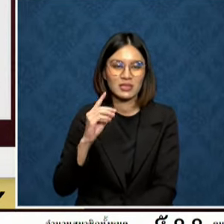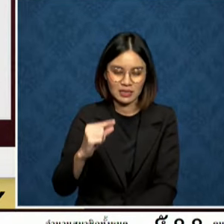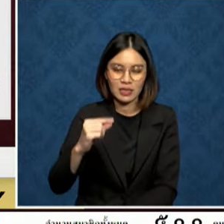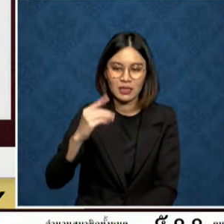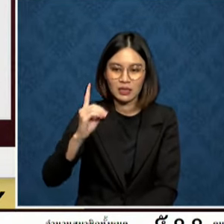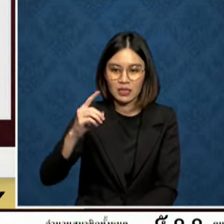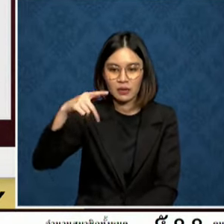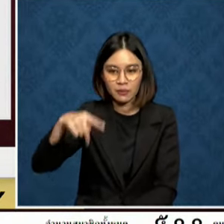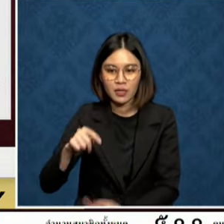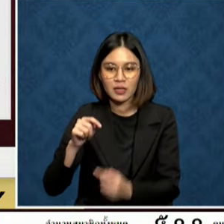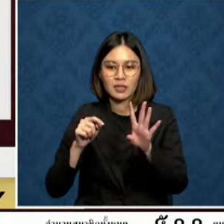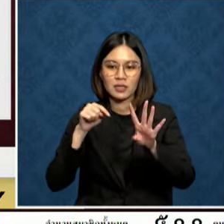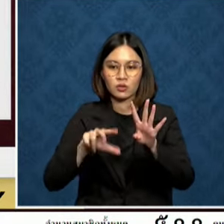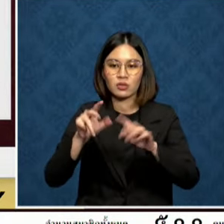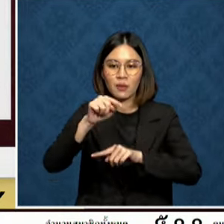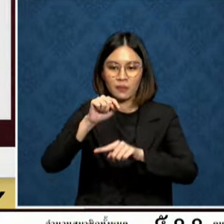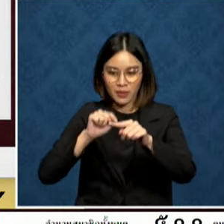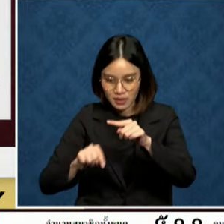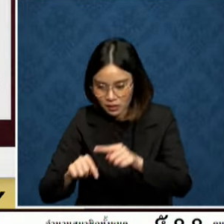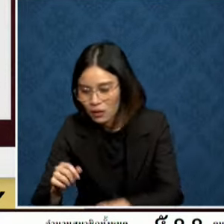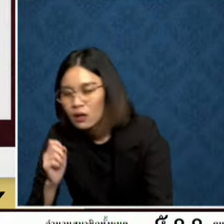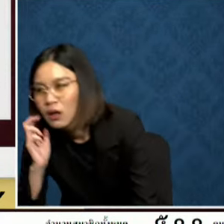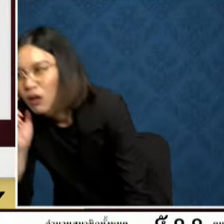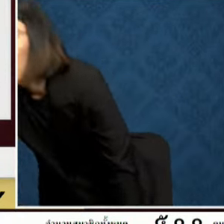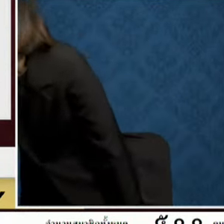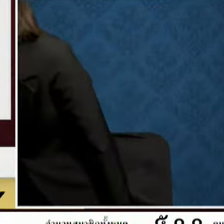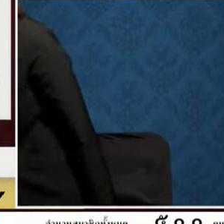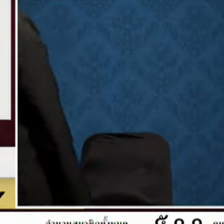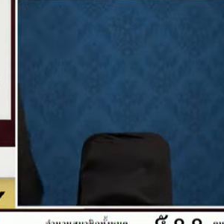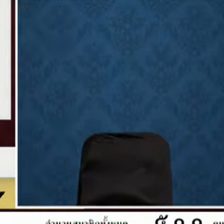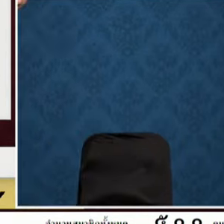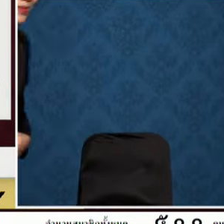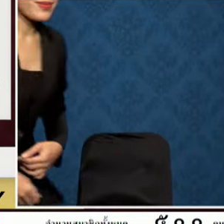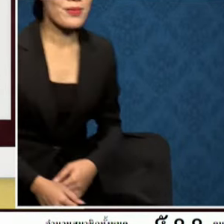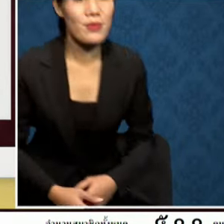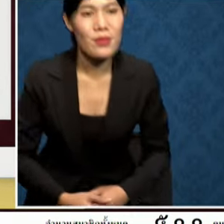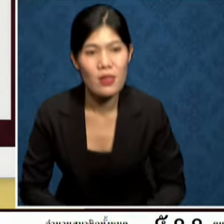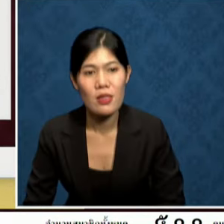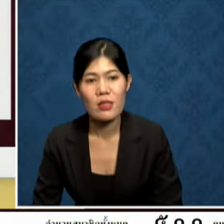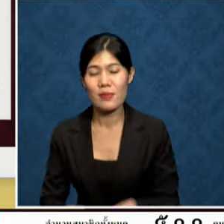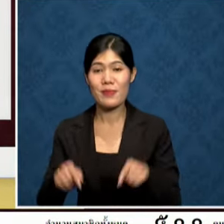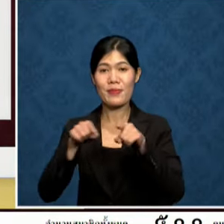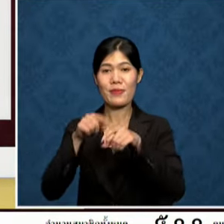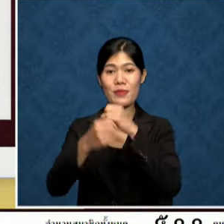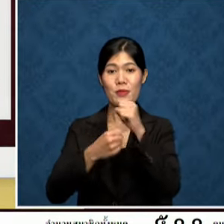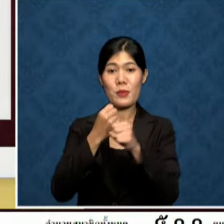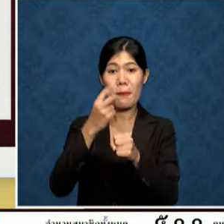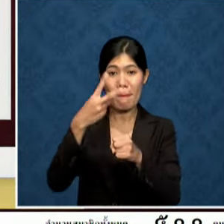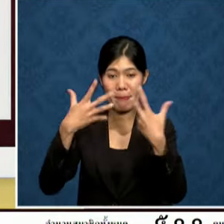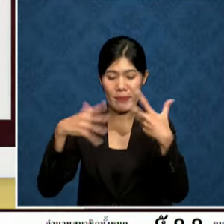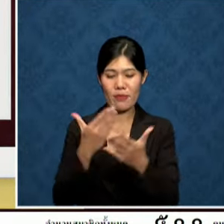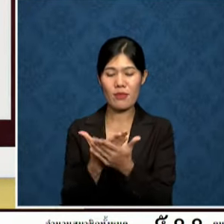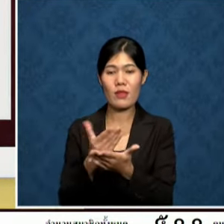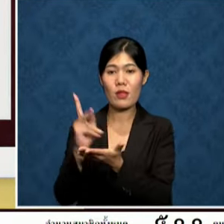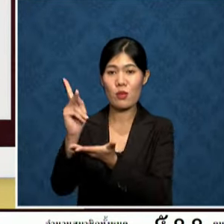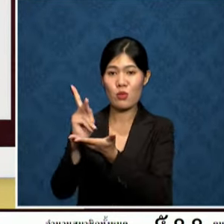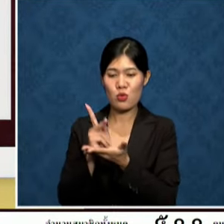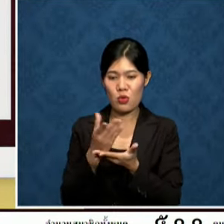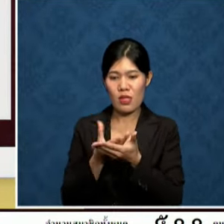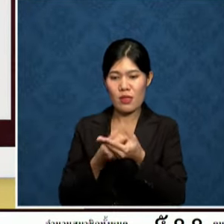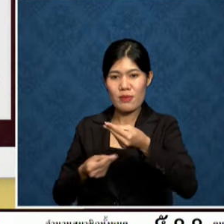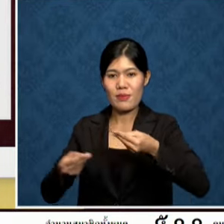สูงถึง 4.3%เช่นเดียวกันเท่ากับ2ปีแล้วค่ะที่เราจะกู้เพื่อชดเชยเอ่อรายจ่ายที่น้อยกว่ารายได้